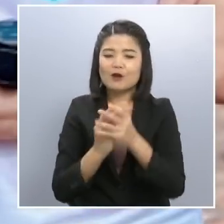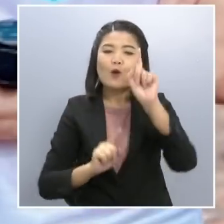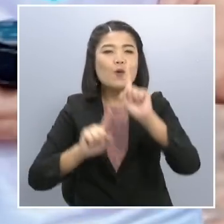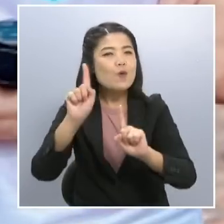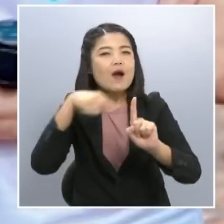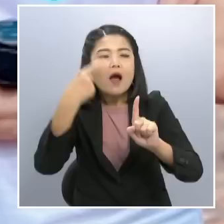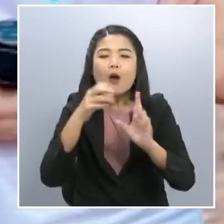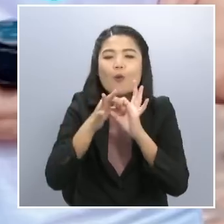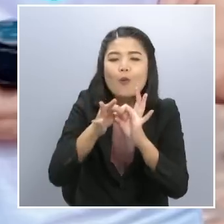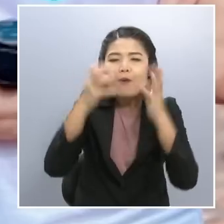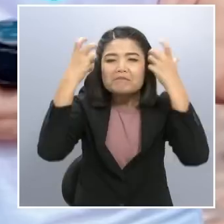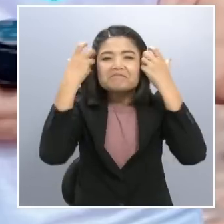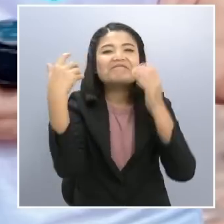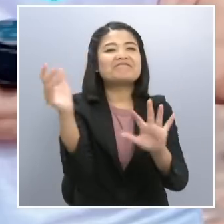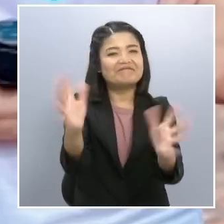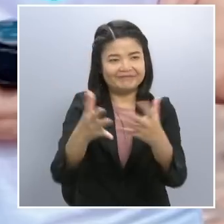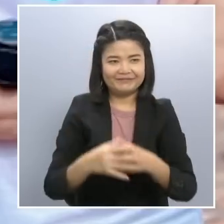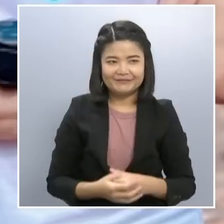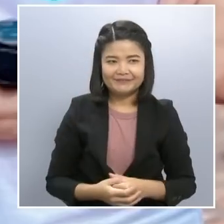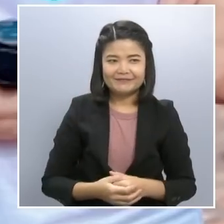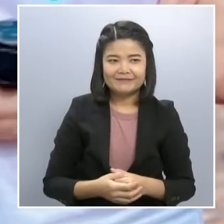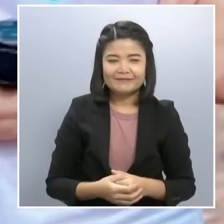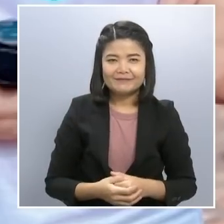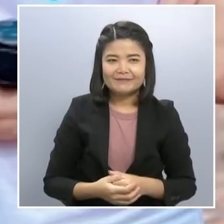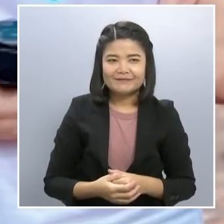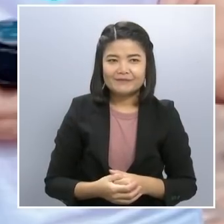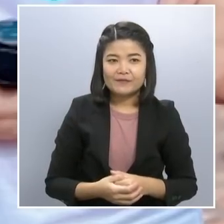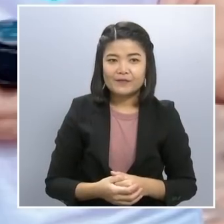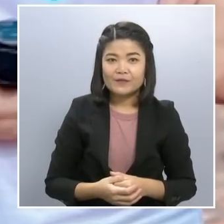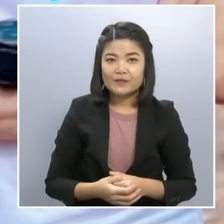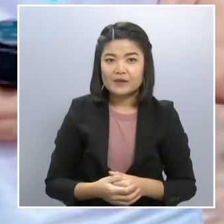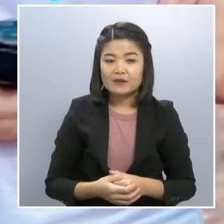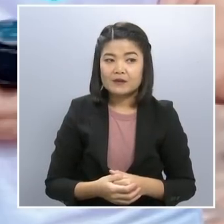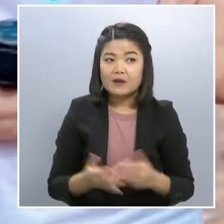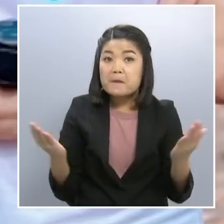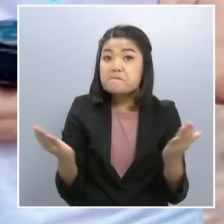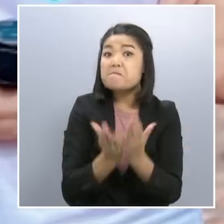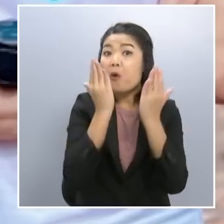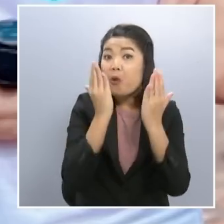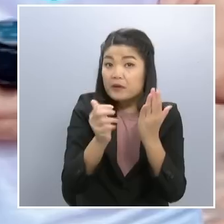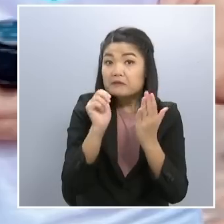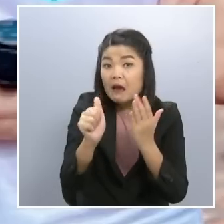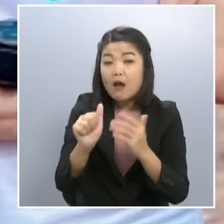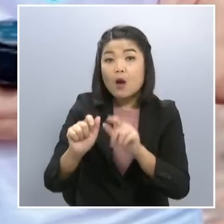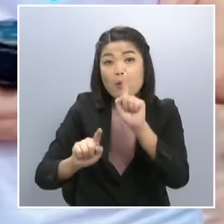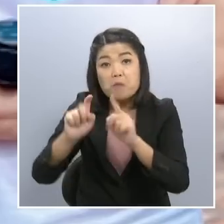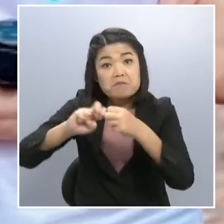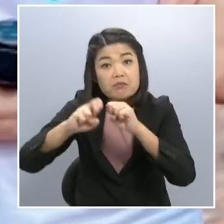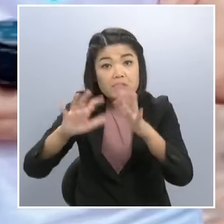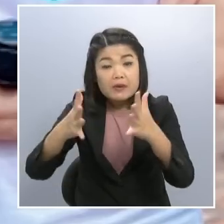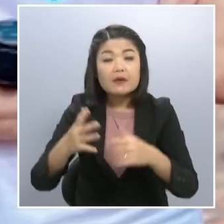องห่วง นี่ไปไกลเกินไปชนิดหนึ่งไหมถูกหวยแบบไม่ต้องลุ้นรอดหุ้นแบบไม่ต้องห่วงเอ๊ะแต่อีกมุ